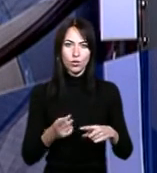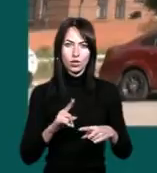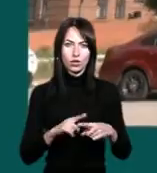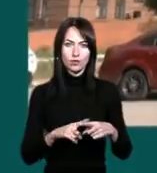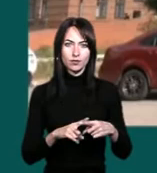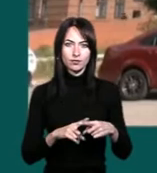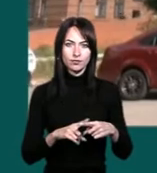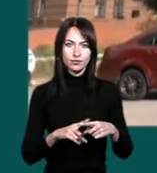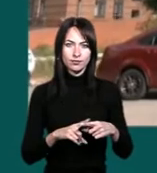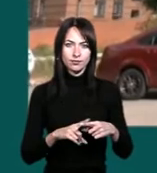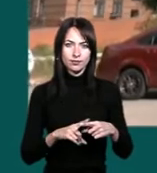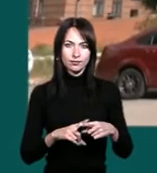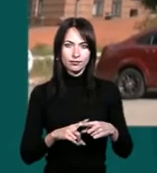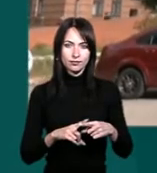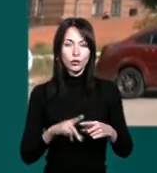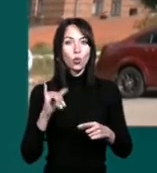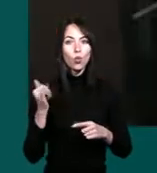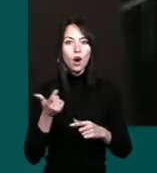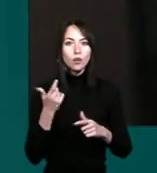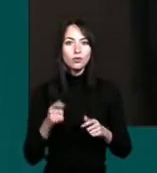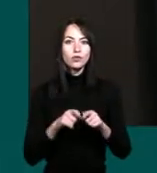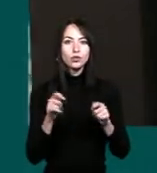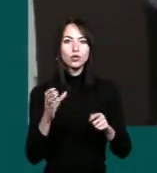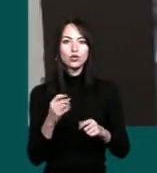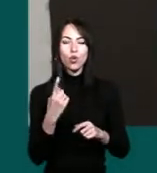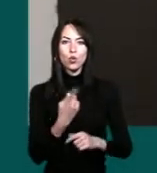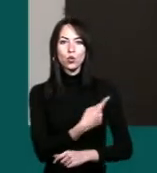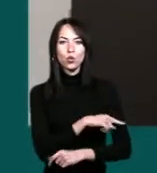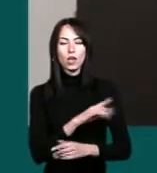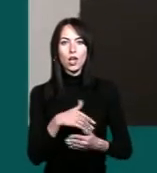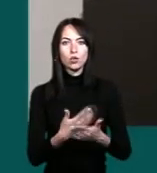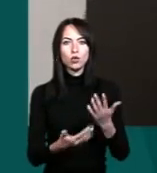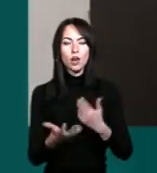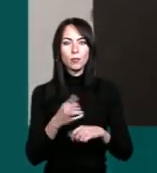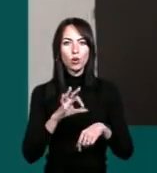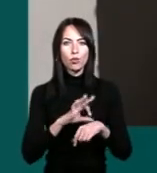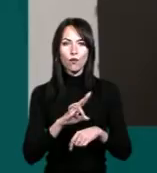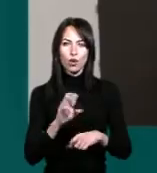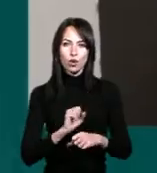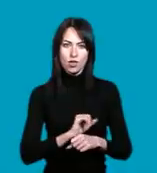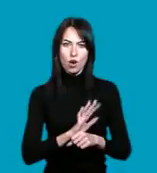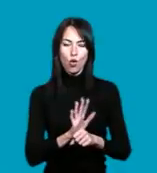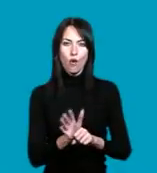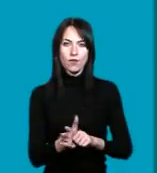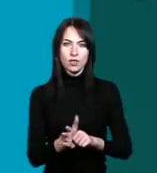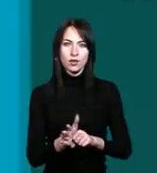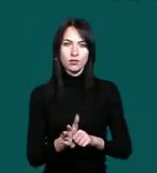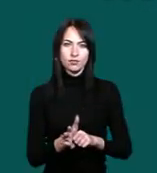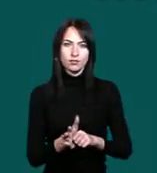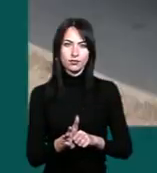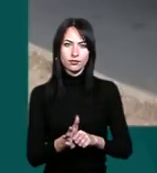наступне. У Харкові відкрили ще одну лікарню для прийому хворих на ковід.